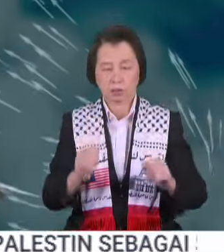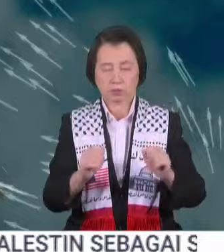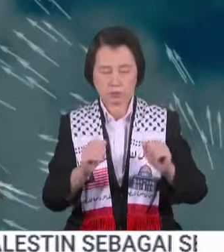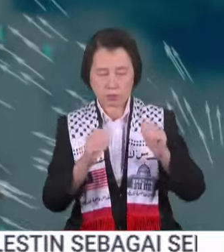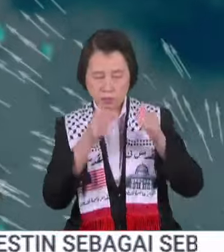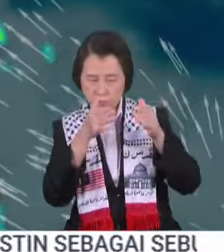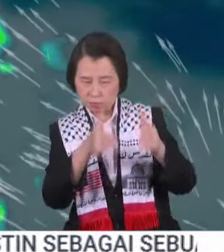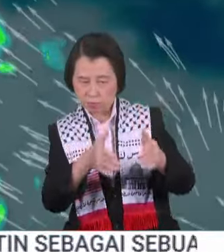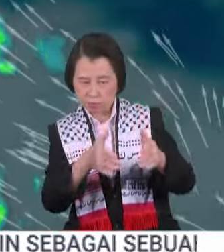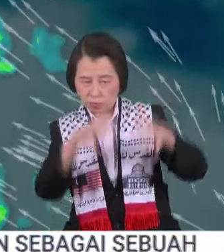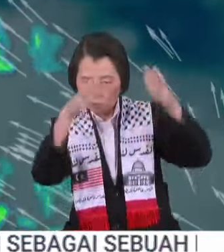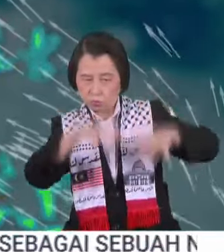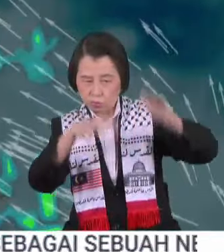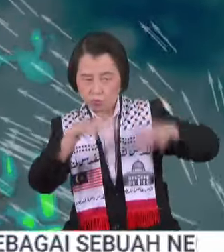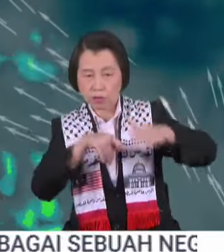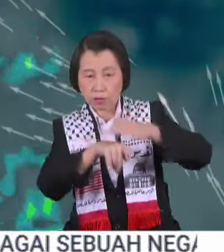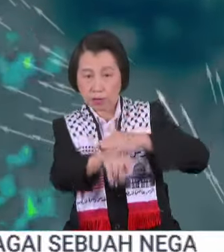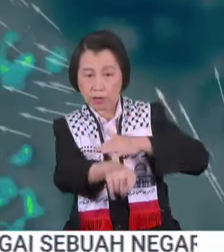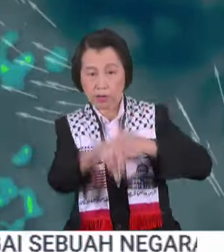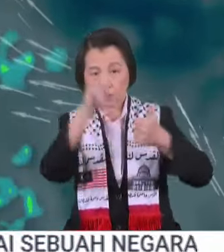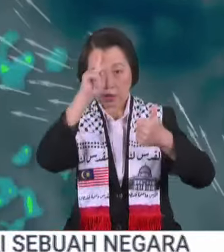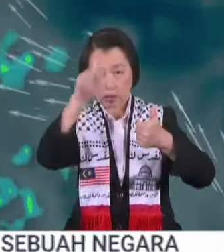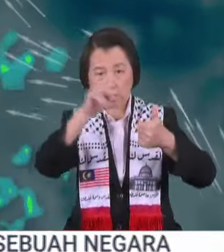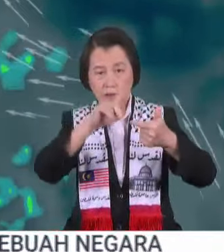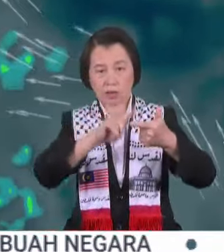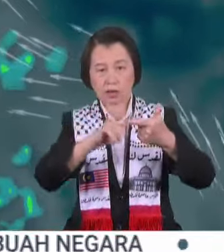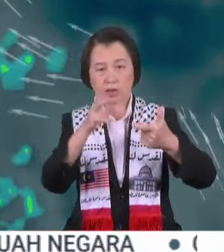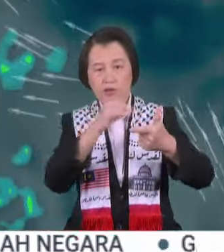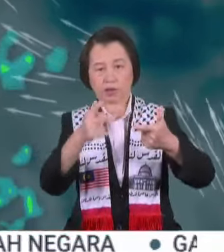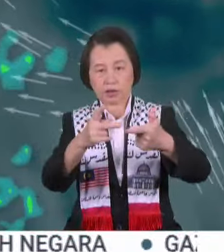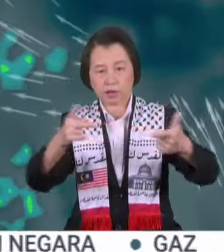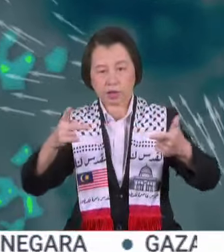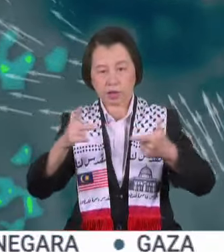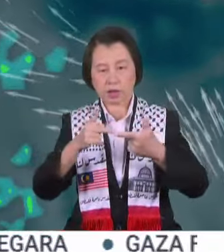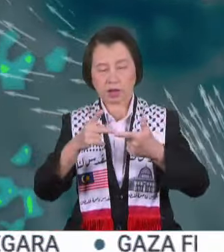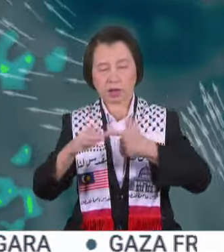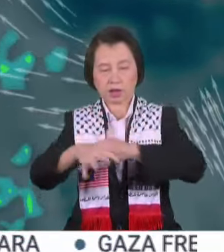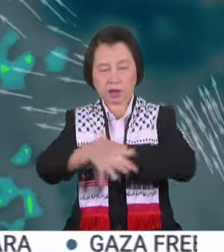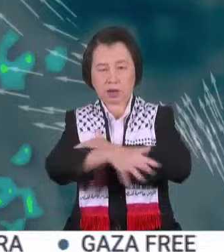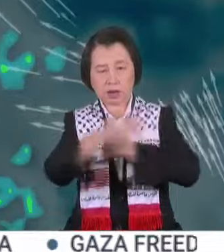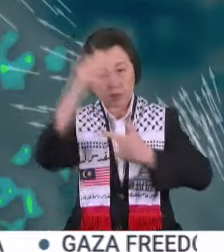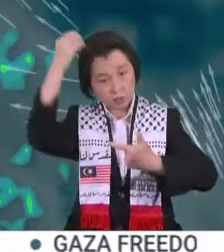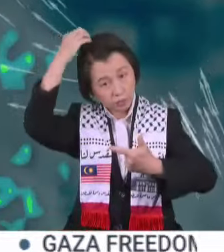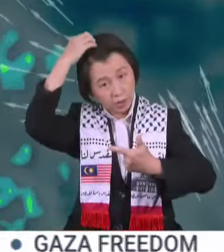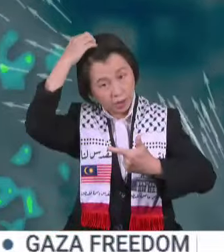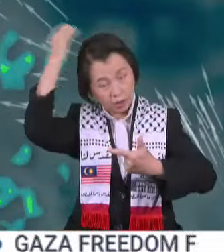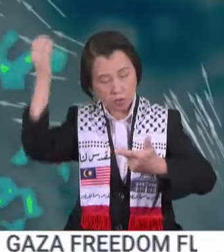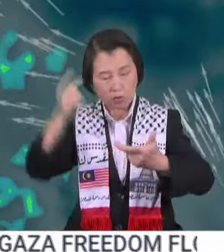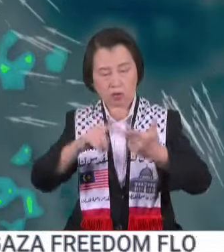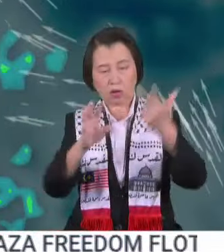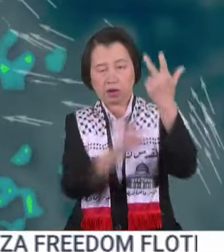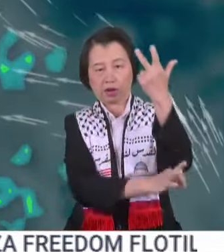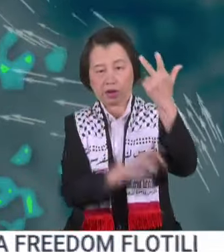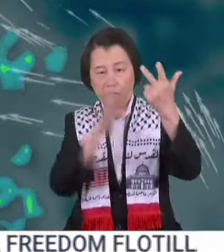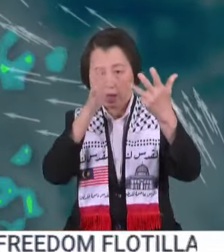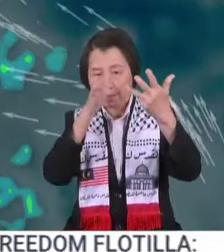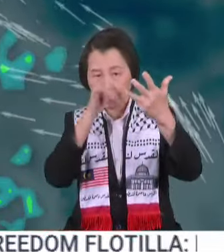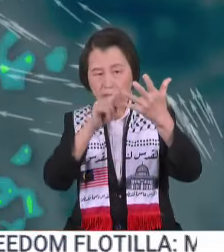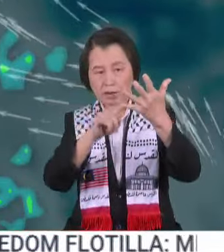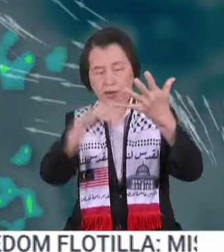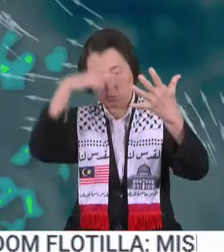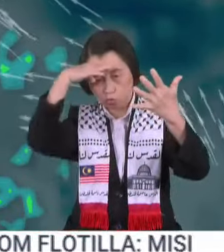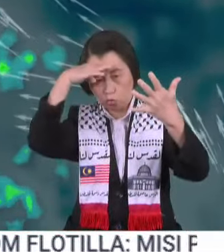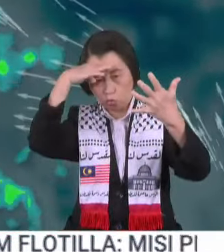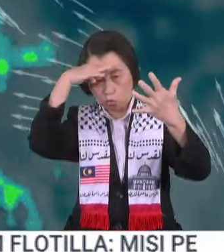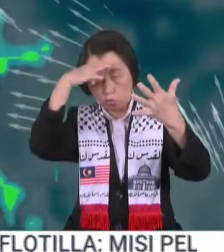tertumpu di bahagian pedalaman di negeri Kelantan serta di kawasan mesiran pantai di negeri Selangor, Negeri Sembilan, Melaka dan